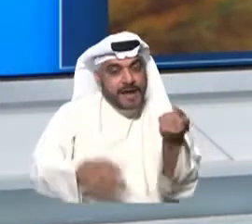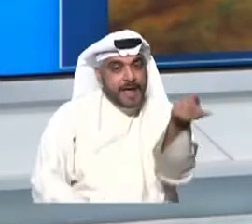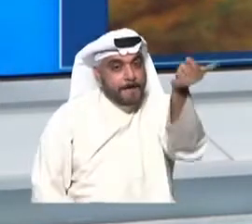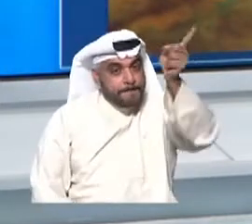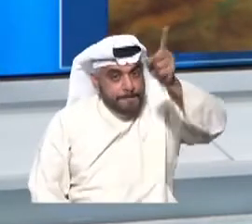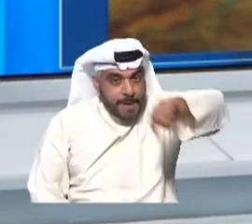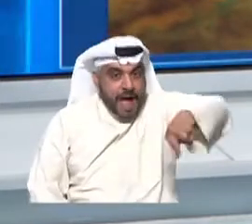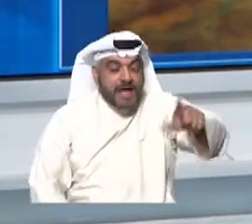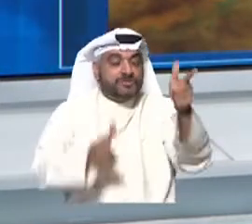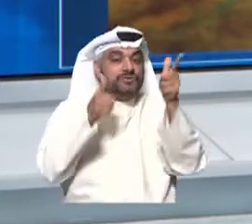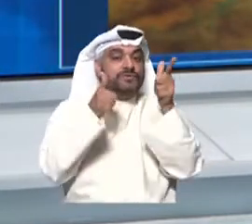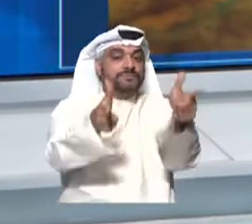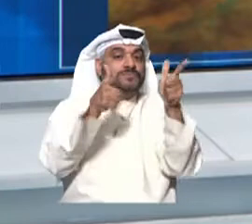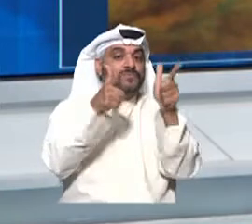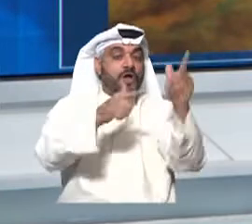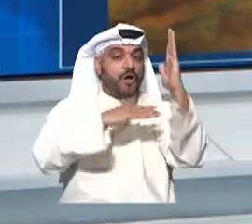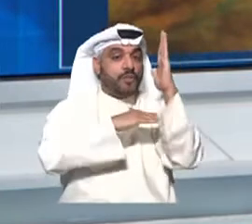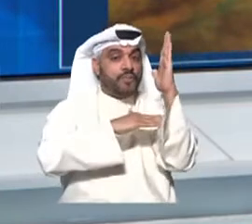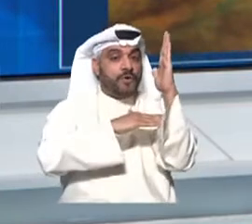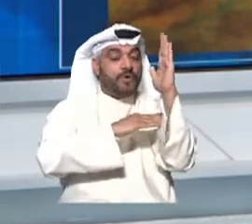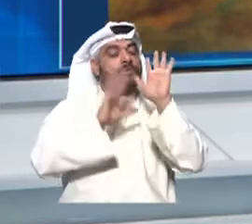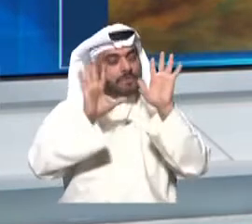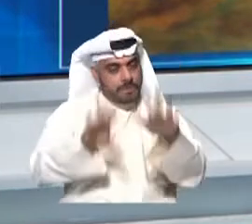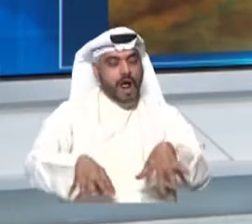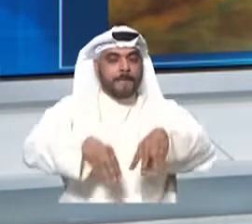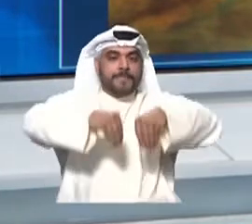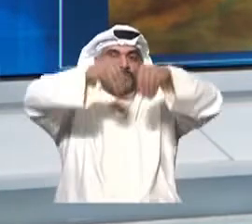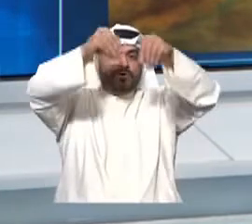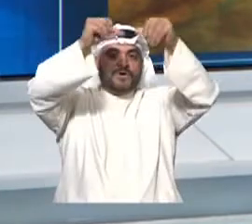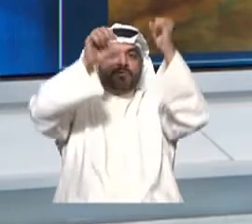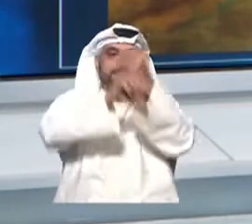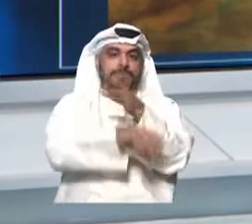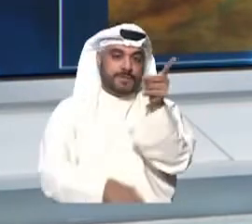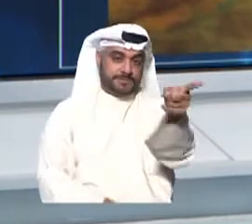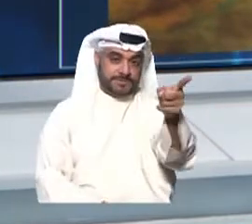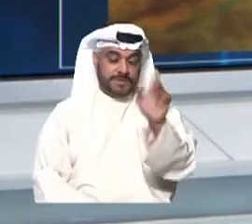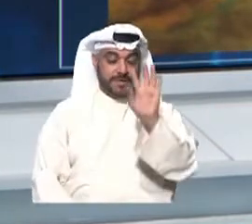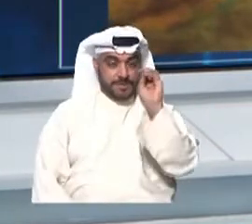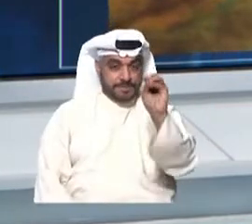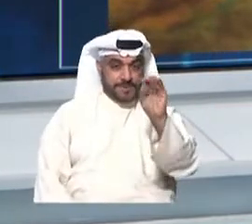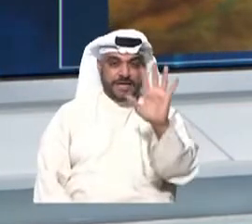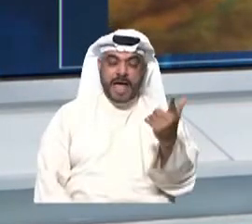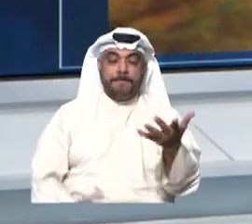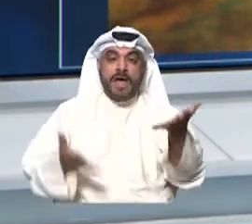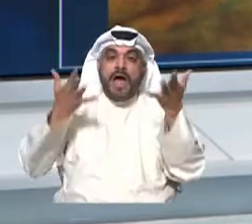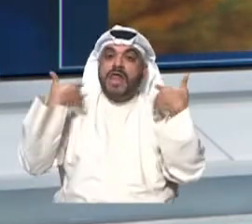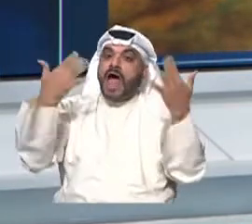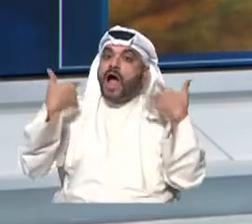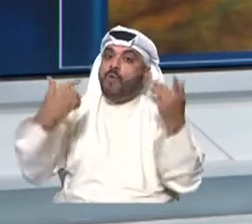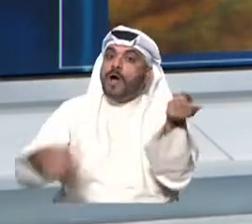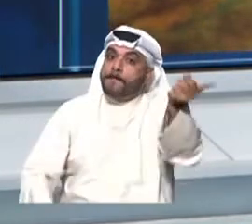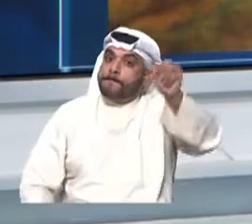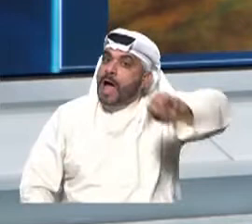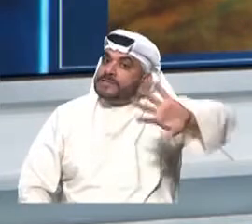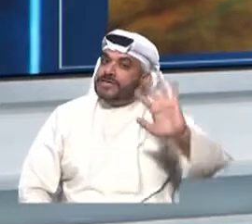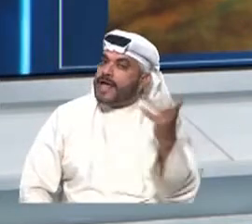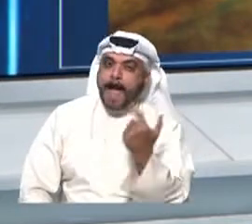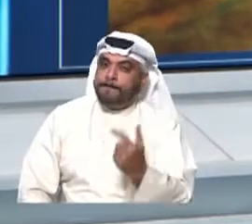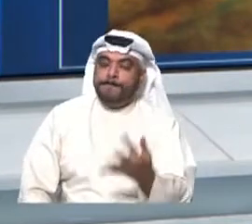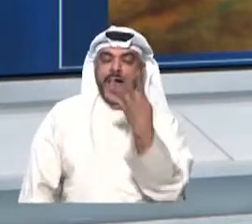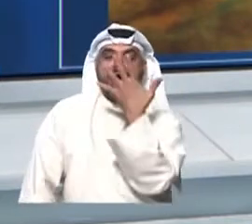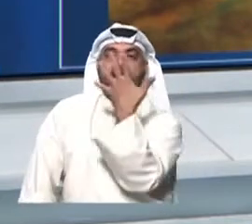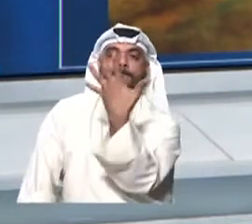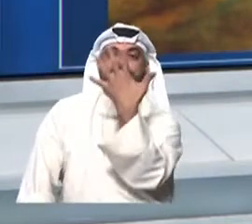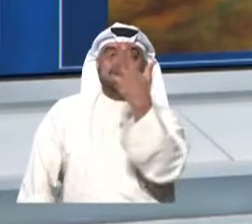ترابية متوقعة تتأثر فيها معظم مناطق البلاد، سرعة الرياح متفاوتة ما بين 20 إلى 55 كيلومتر بالساعة، قد